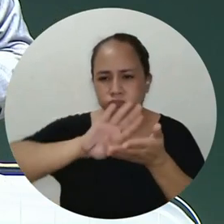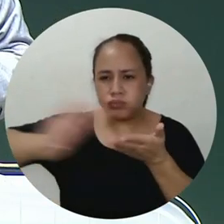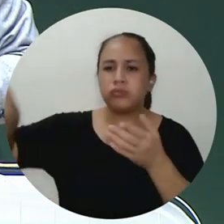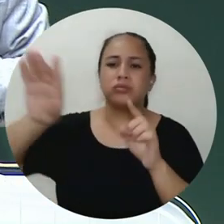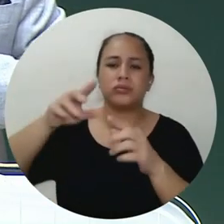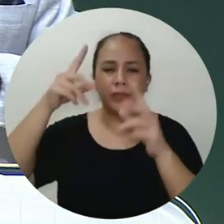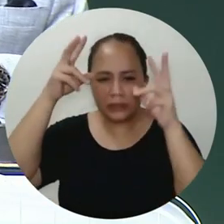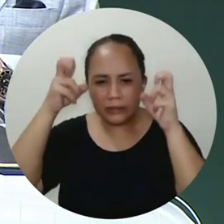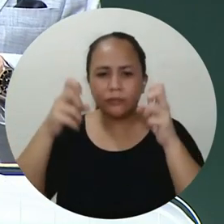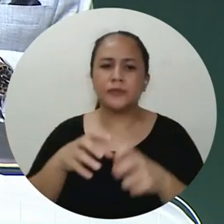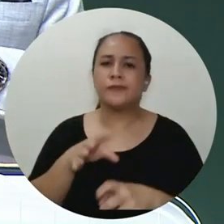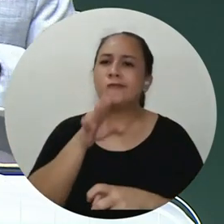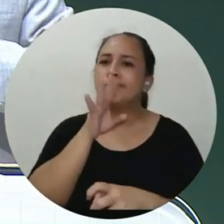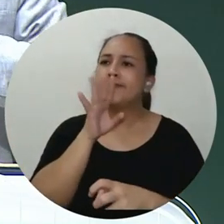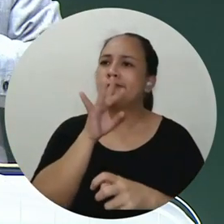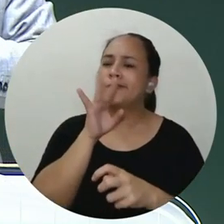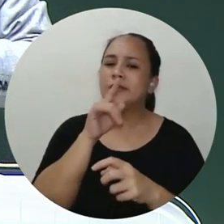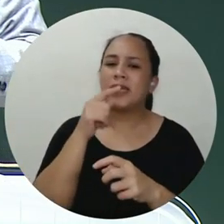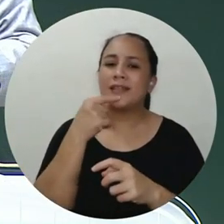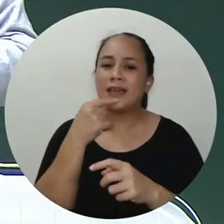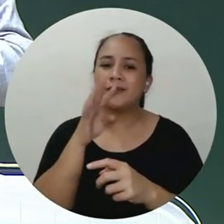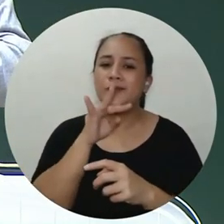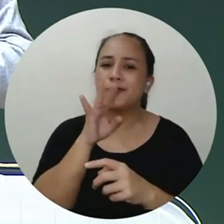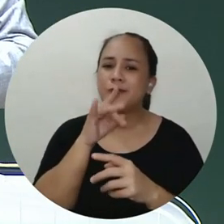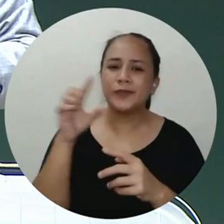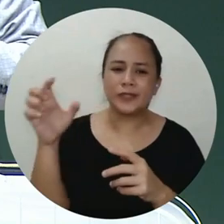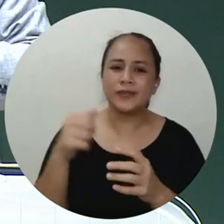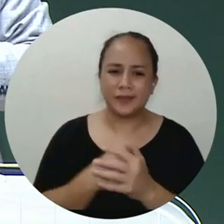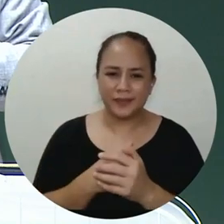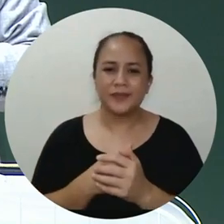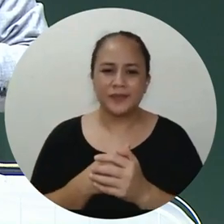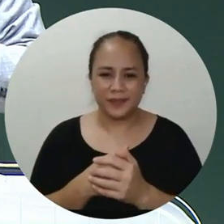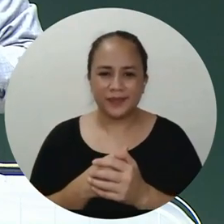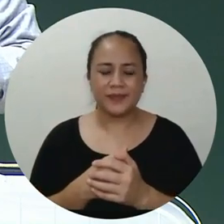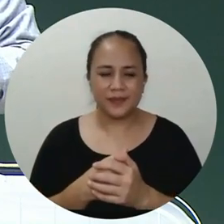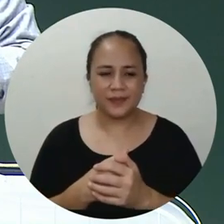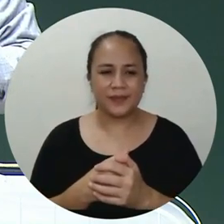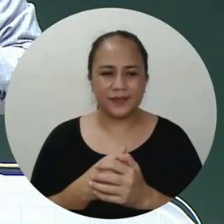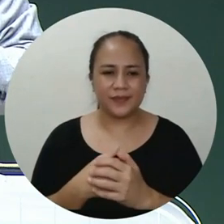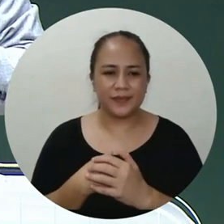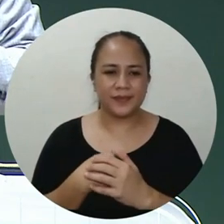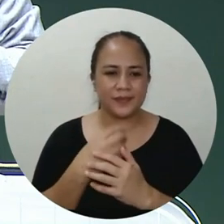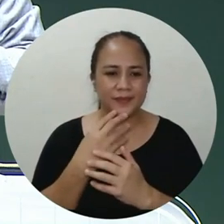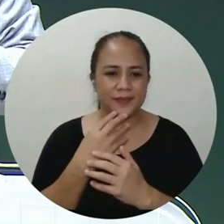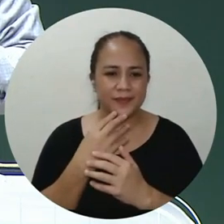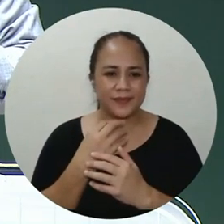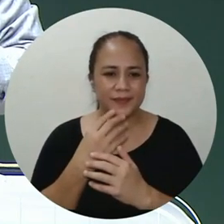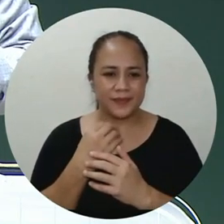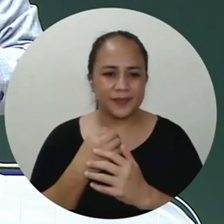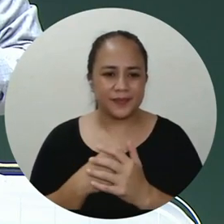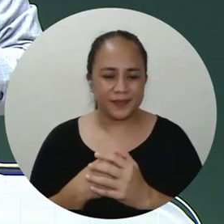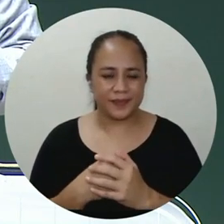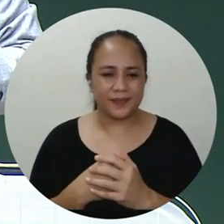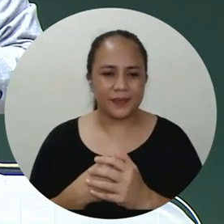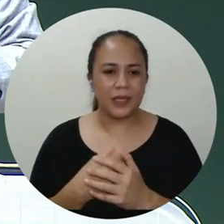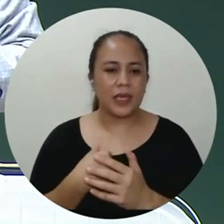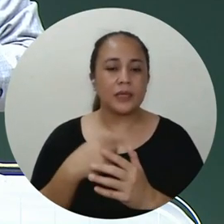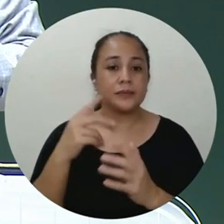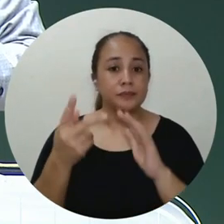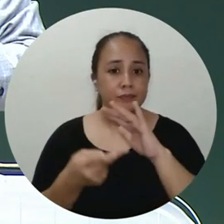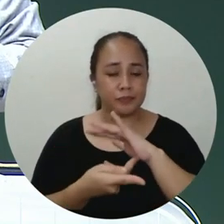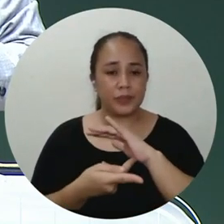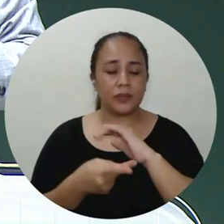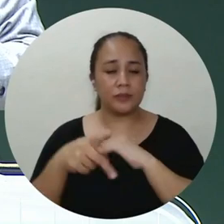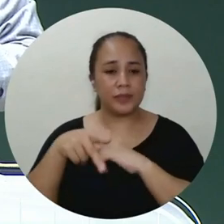that. 전혀 기도 이 베드로와 제자들이 능력이 있습니까? Did Peter and the disciples, did they have